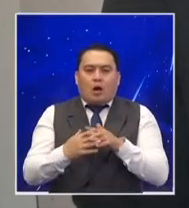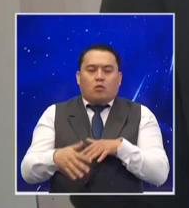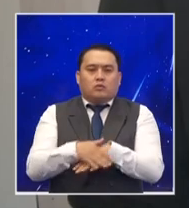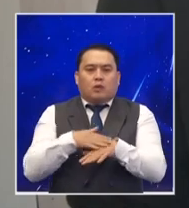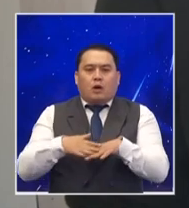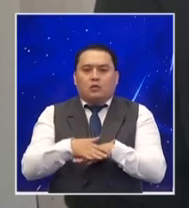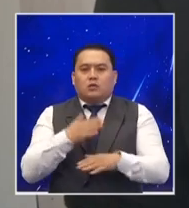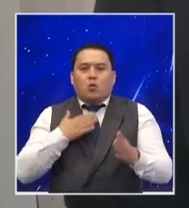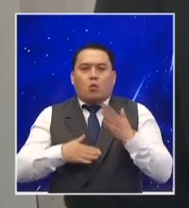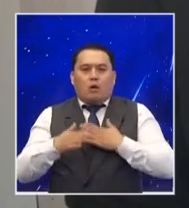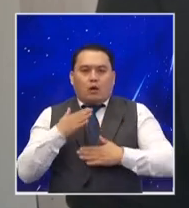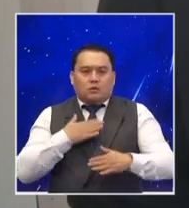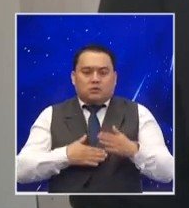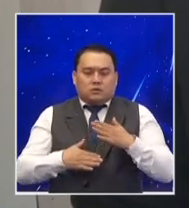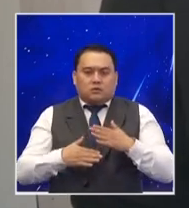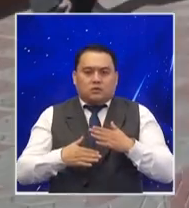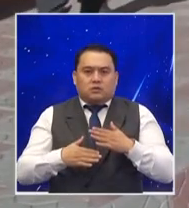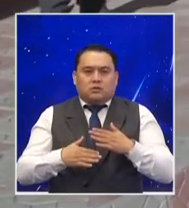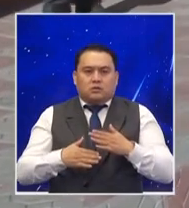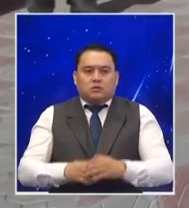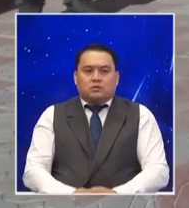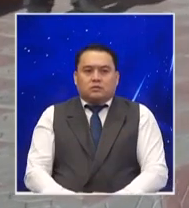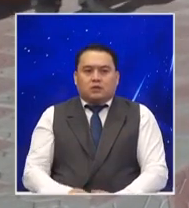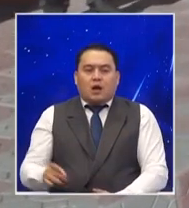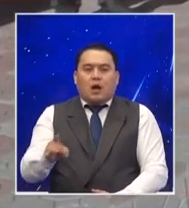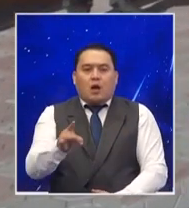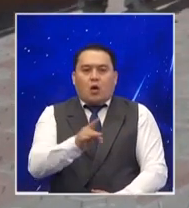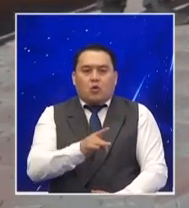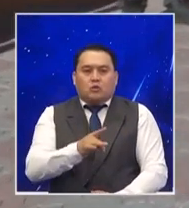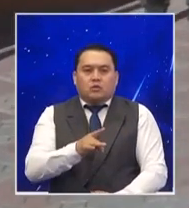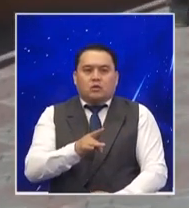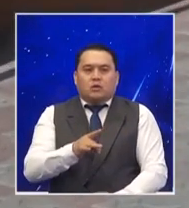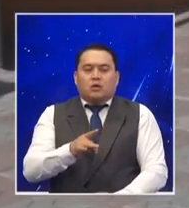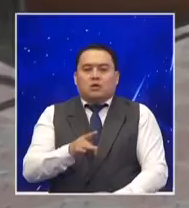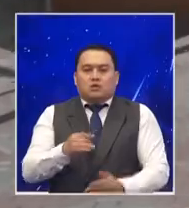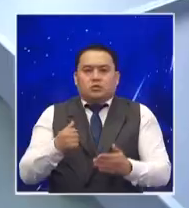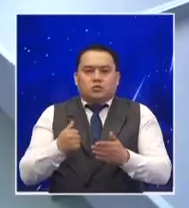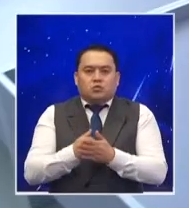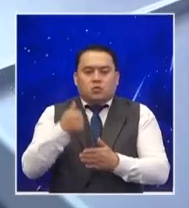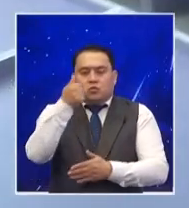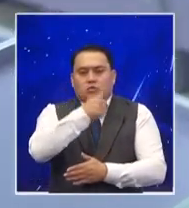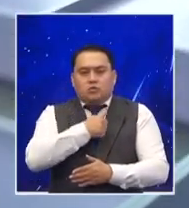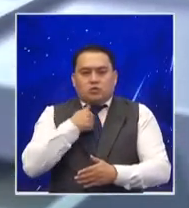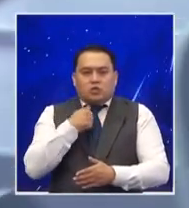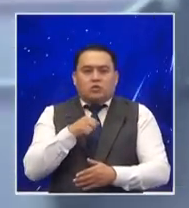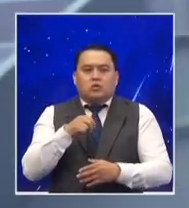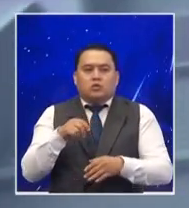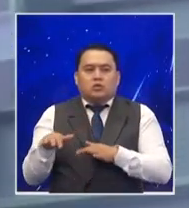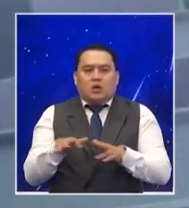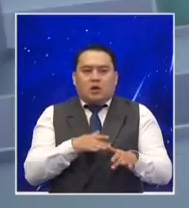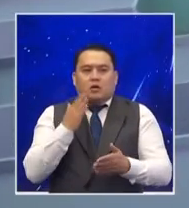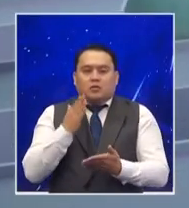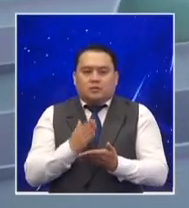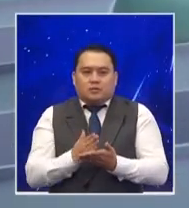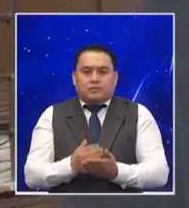ауыл қуаныштарын білдіріп жатыр қазір. Ал аудан бойынша тышқан жылдың соңына дейін тиянақ табатын шаруалар тағы да